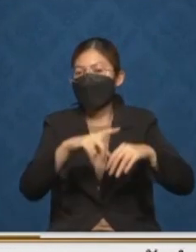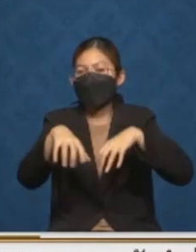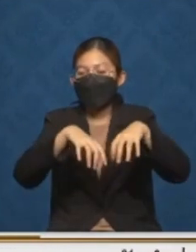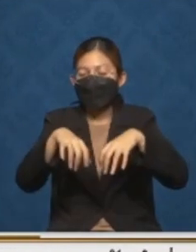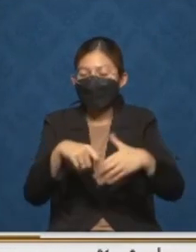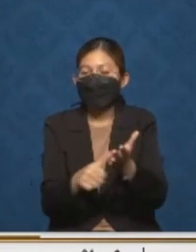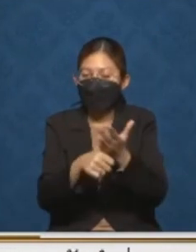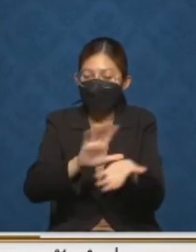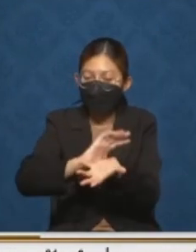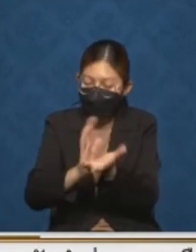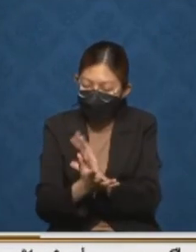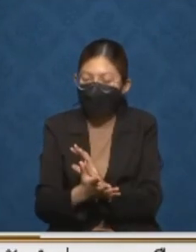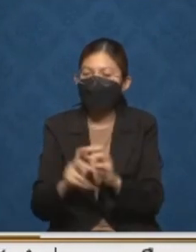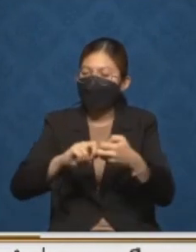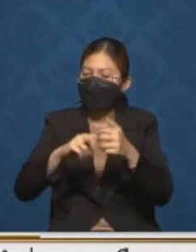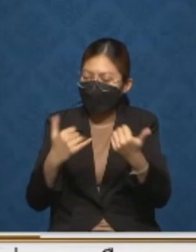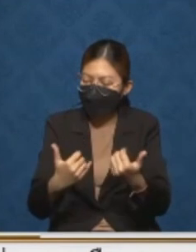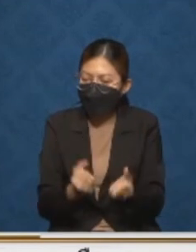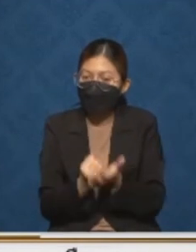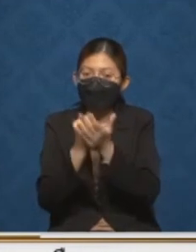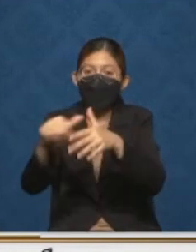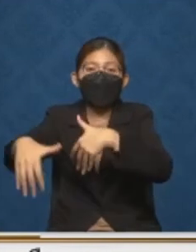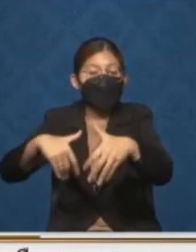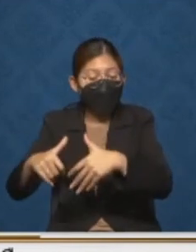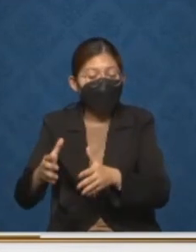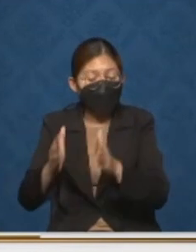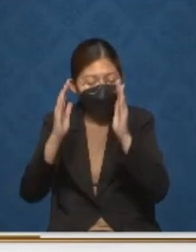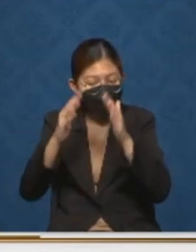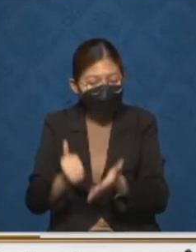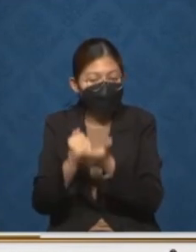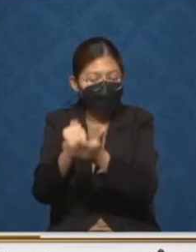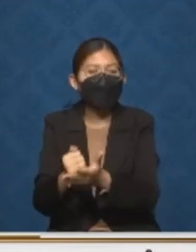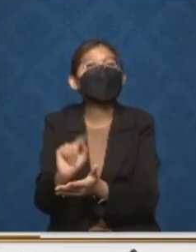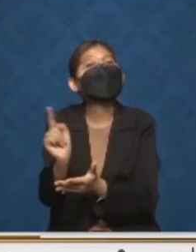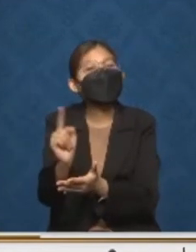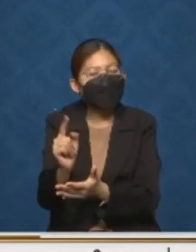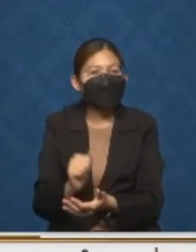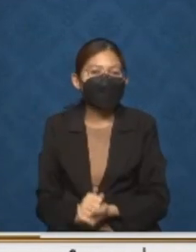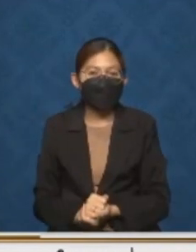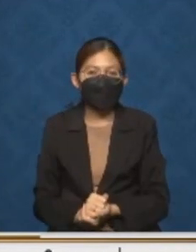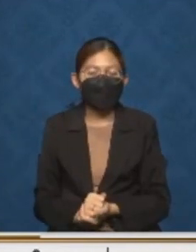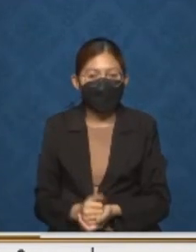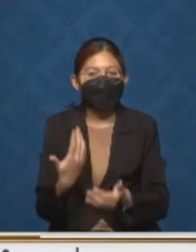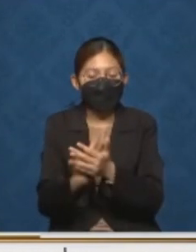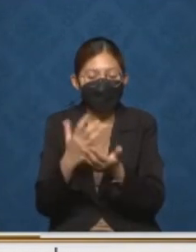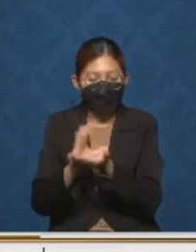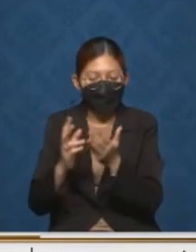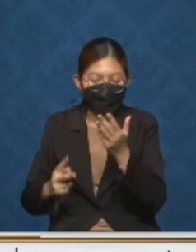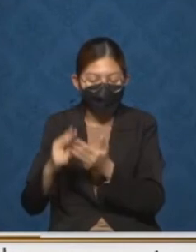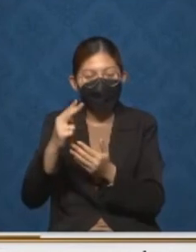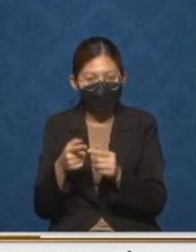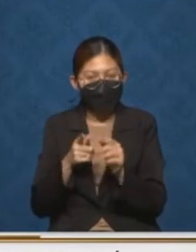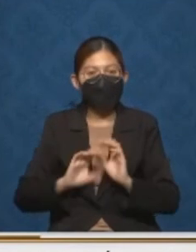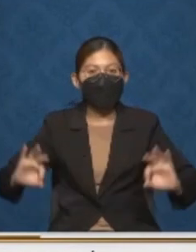หะเรองนี้แบบไ diaperอย่างไรและทำใหกพนปชาชน จิจงขนาดไหนการตัดลดงบประมาณเป็เรื่องสำคัญถ้